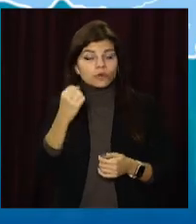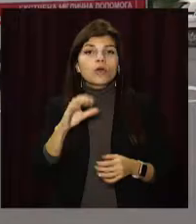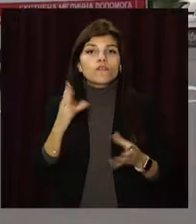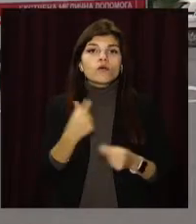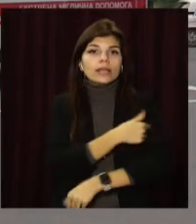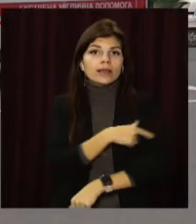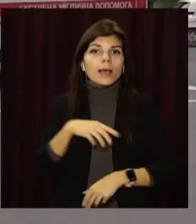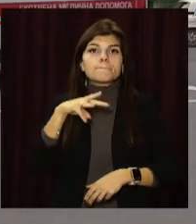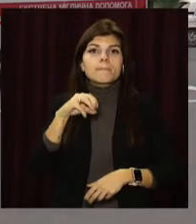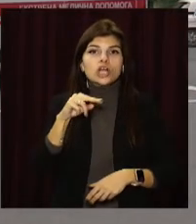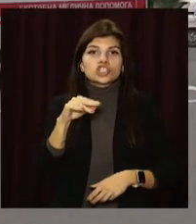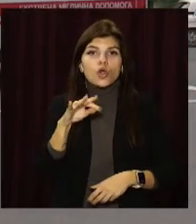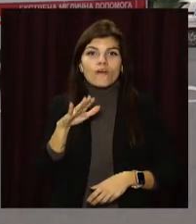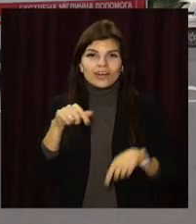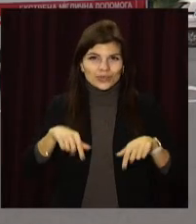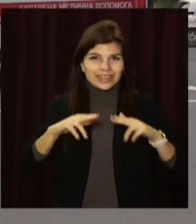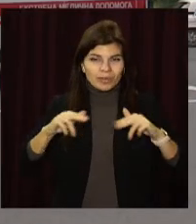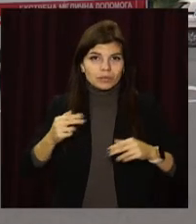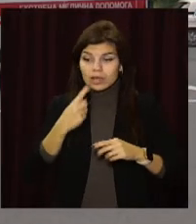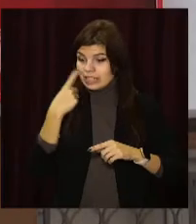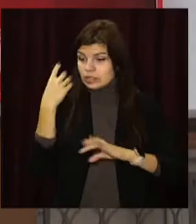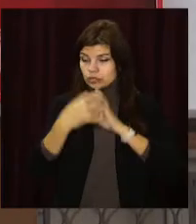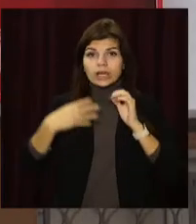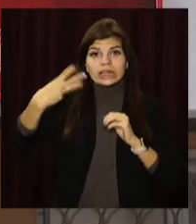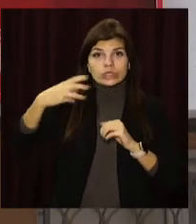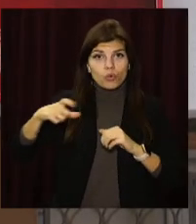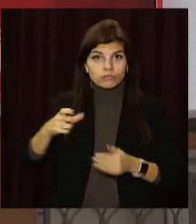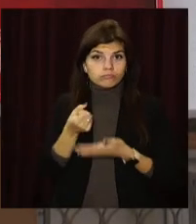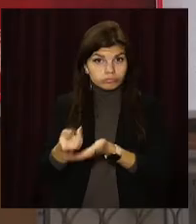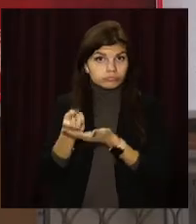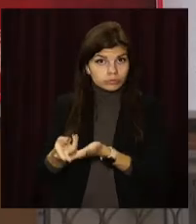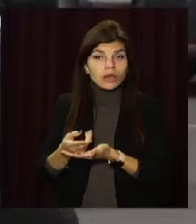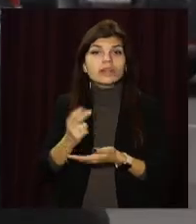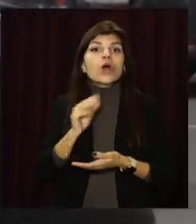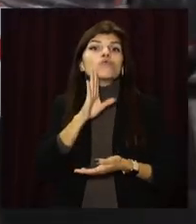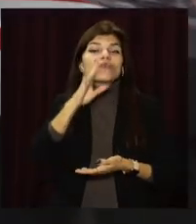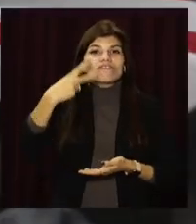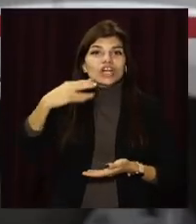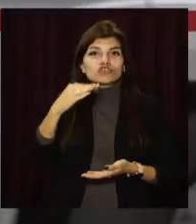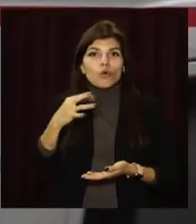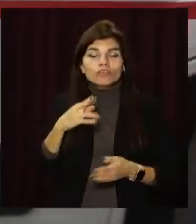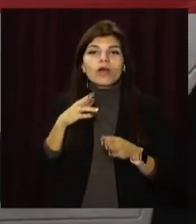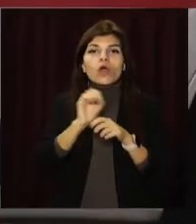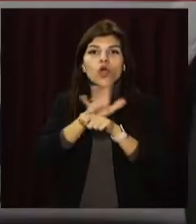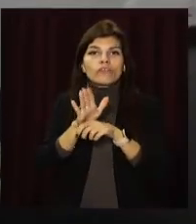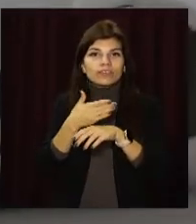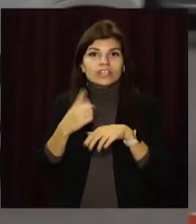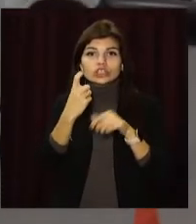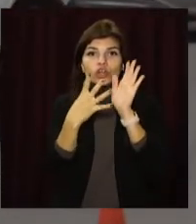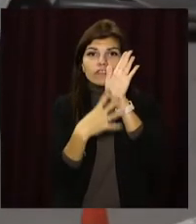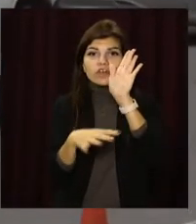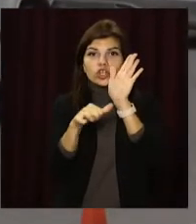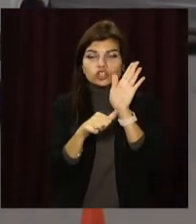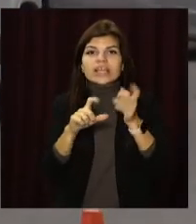до лікарні імені Мечникова за попередню добу доправили 30 людей. На ранок 20 жовтня у ковід-відділенні було